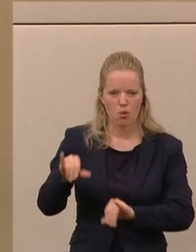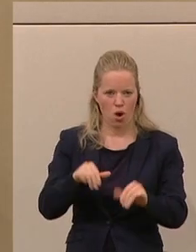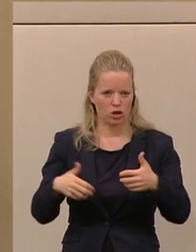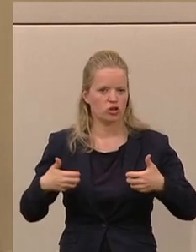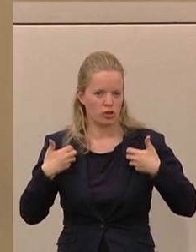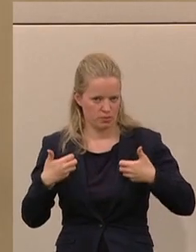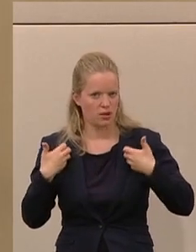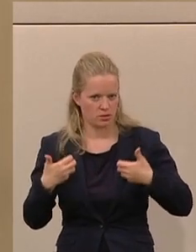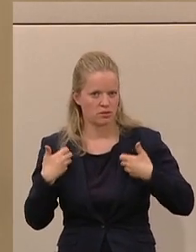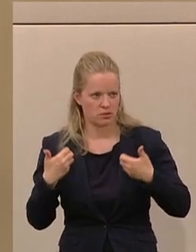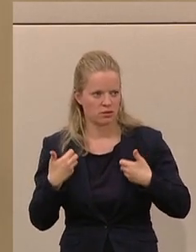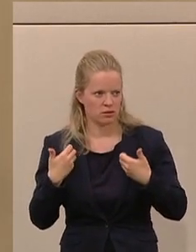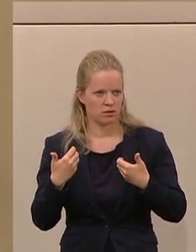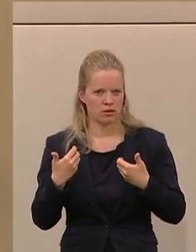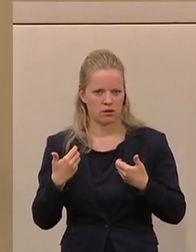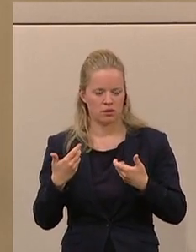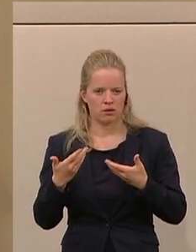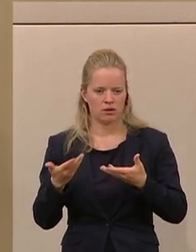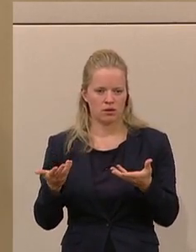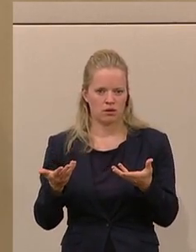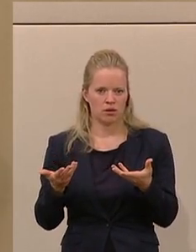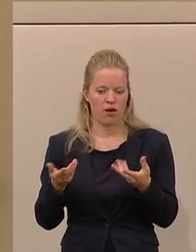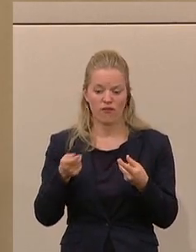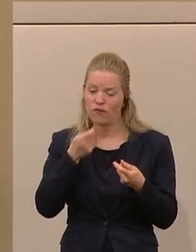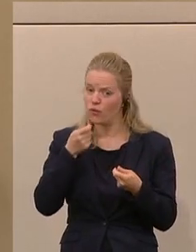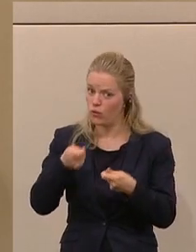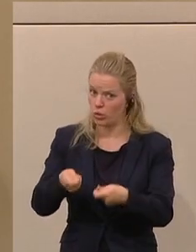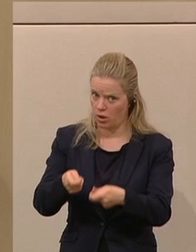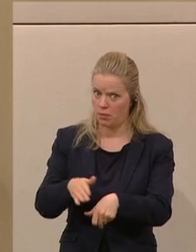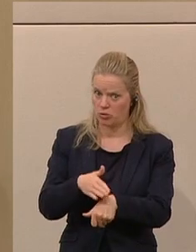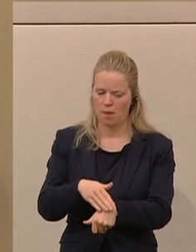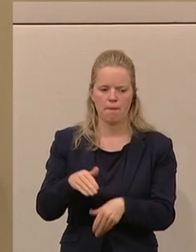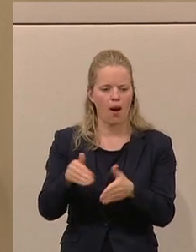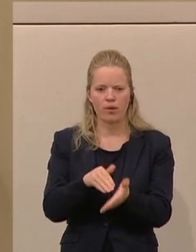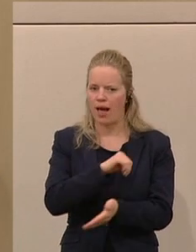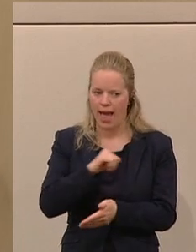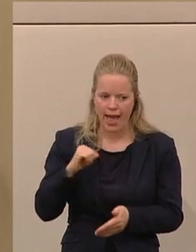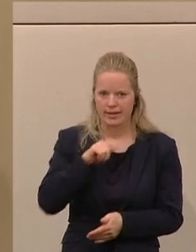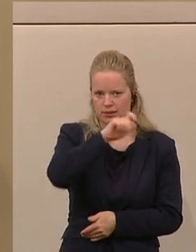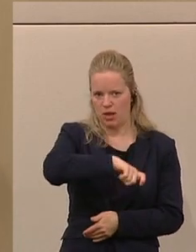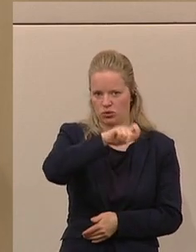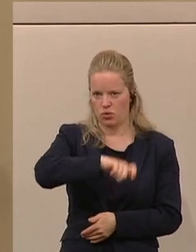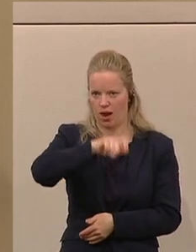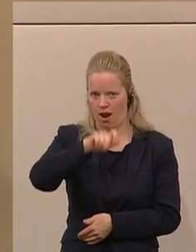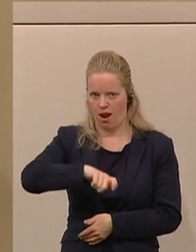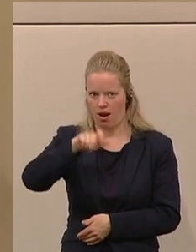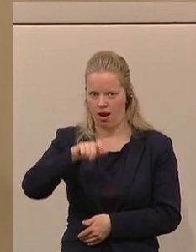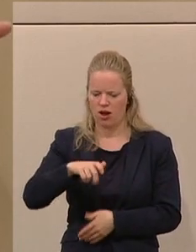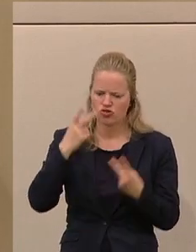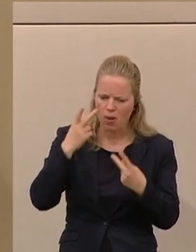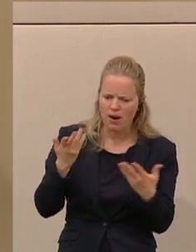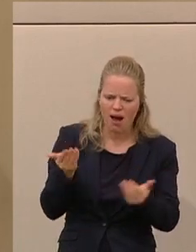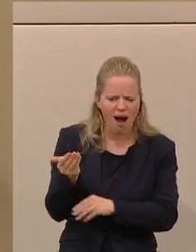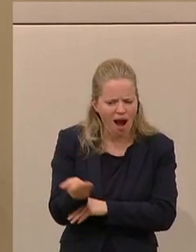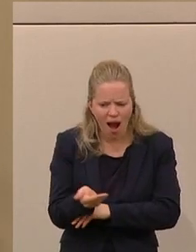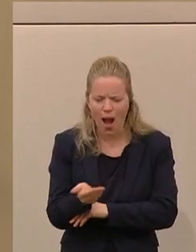Laborschimpansen. Hat mir jemand gesagt, um Gottes Willen, wir können die futtern. Bitte, da braucht man extra Personal. Schaut mal nach, was solche armen Tiere,